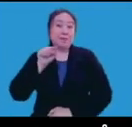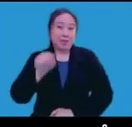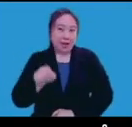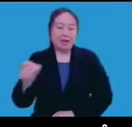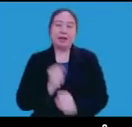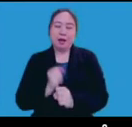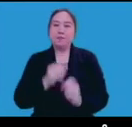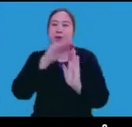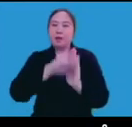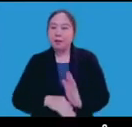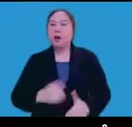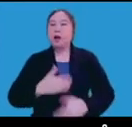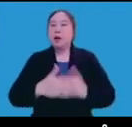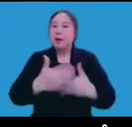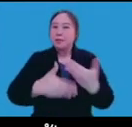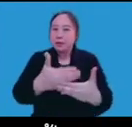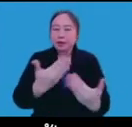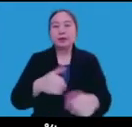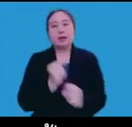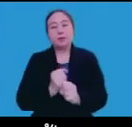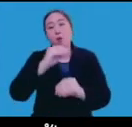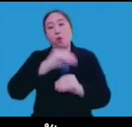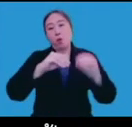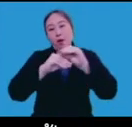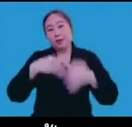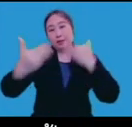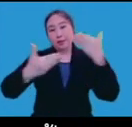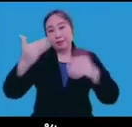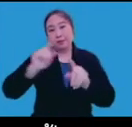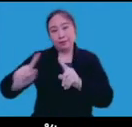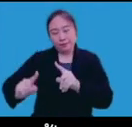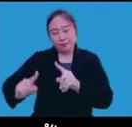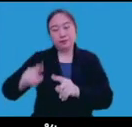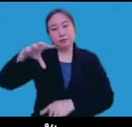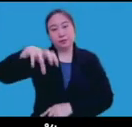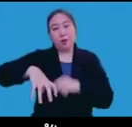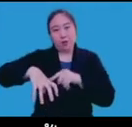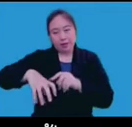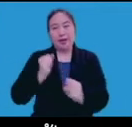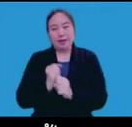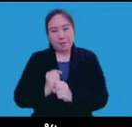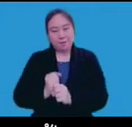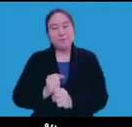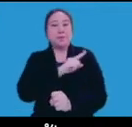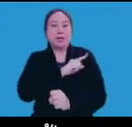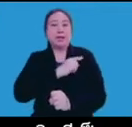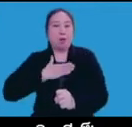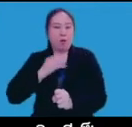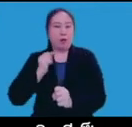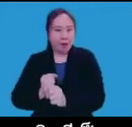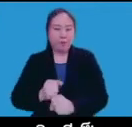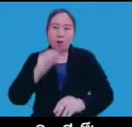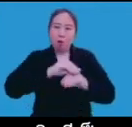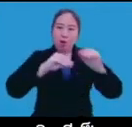ไกที่ให้เราขับเคลื่อนผนวกกับโครงการและกิจกรรมที่กรมการพัฒนาชุมชนทำทั้งตามภารกิจของกรมและโครง